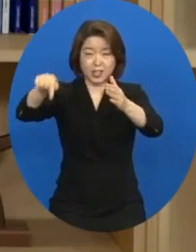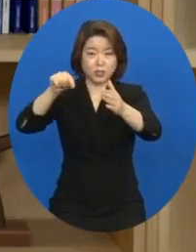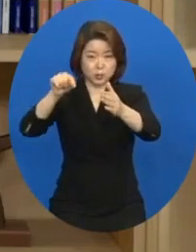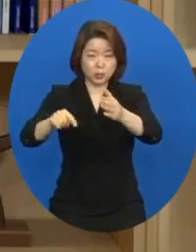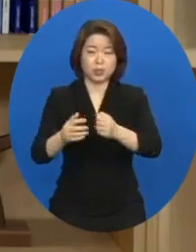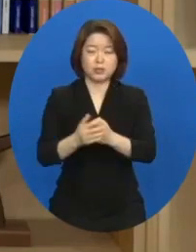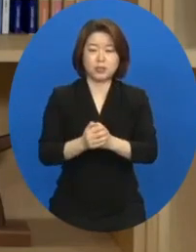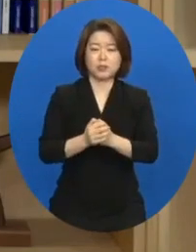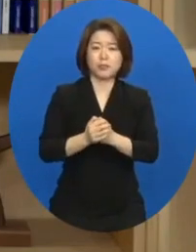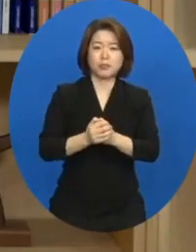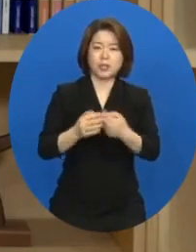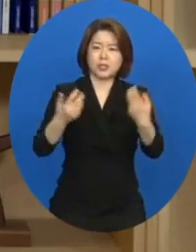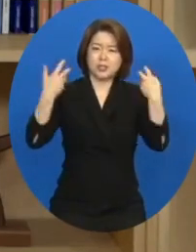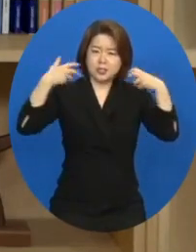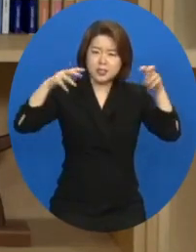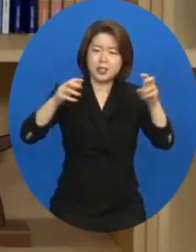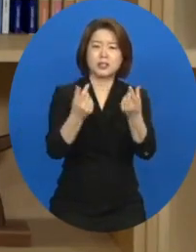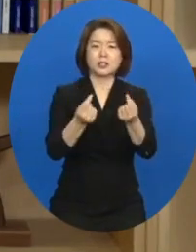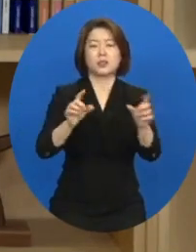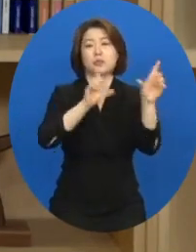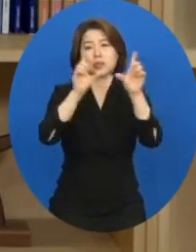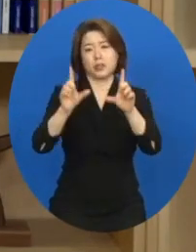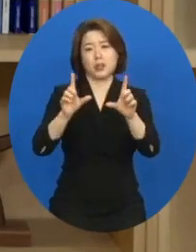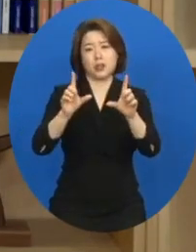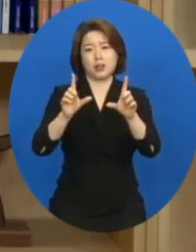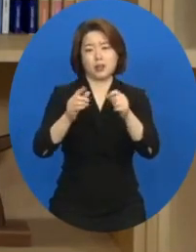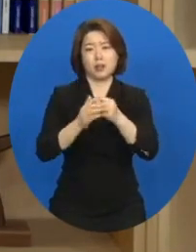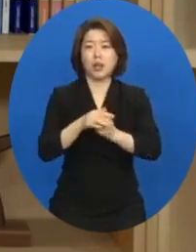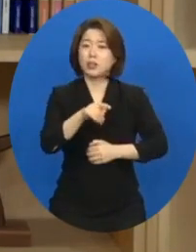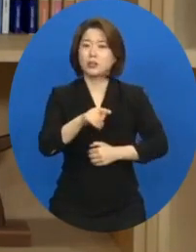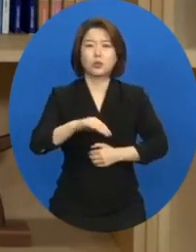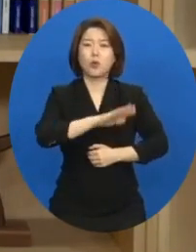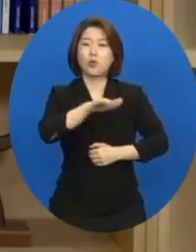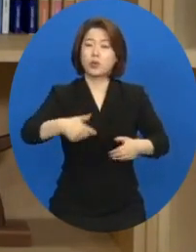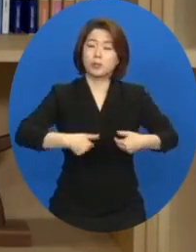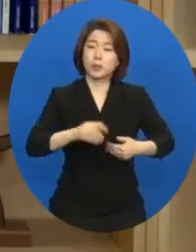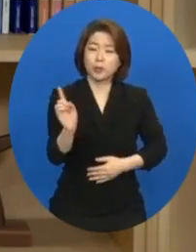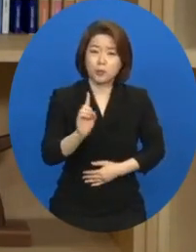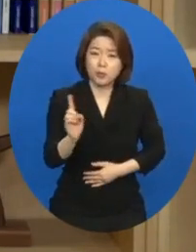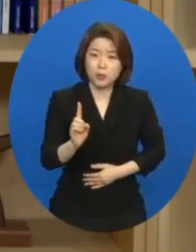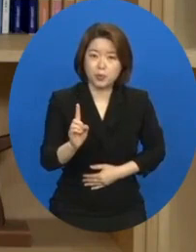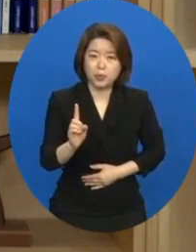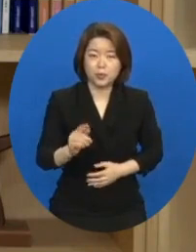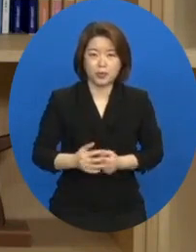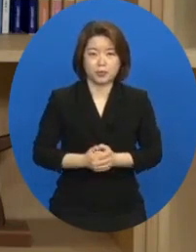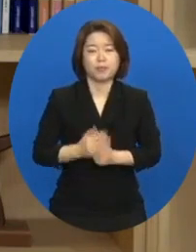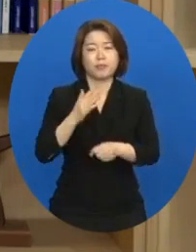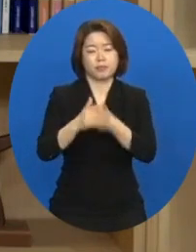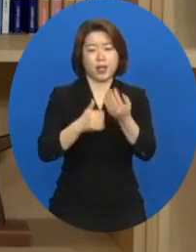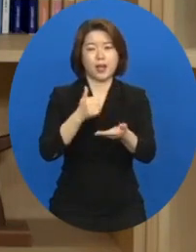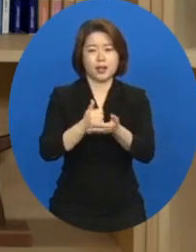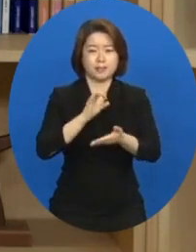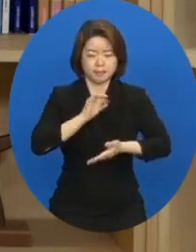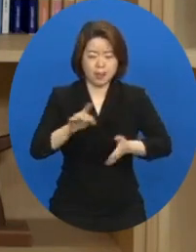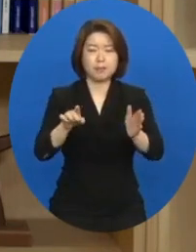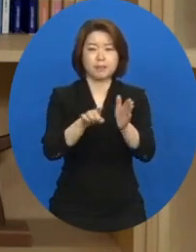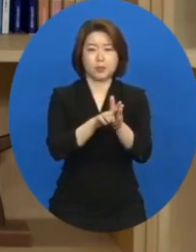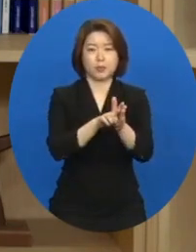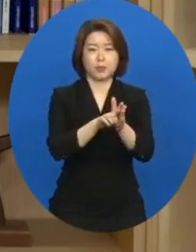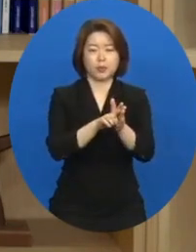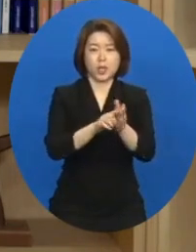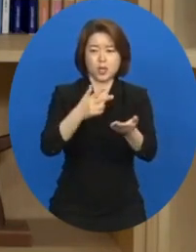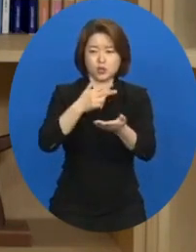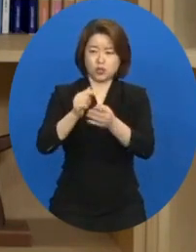정말 다니엘처럼 삽니다 그런 우리에게 필요한 것이 무엇입니까 하나님만 믿고 주위에